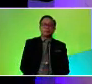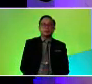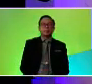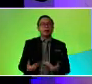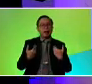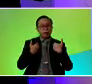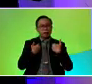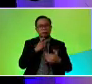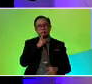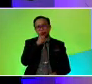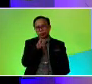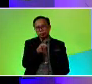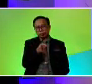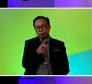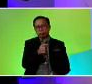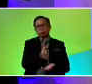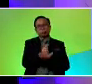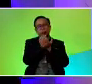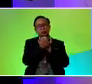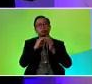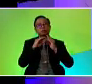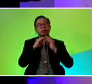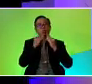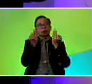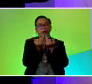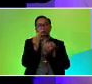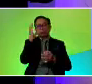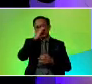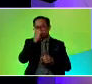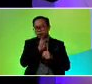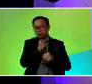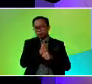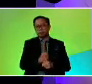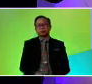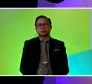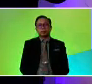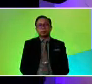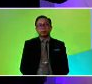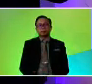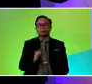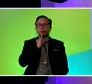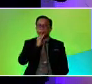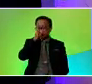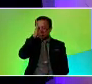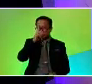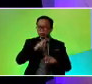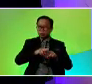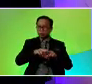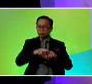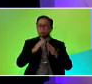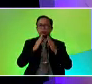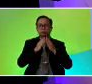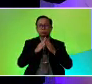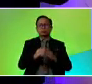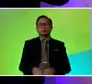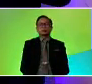disuruh Oke bantu keluarga untuk cari kerja oke macam Ibu aku duduk di rumah oke Minta